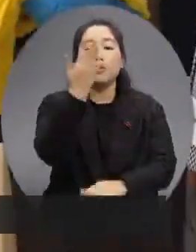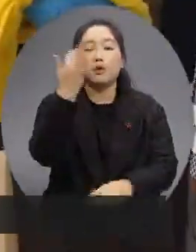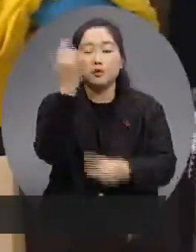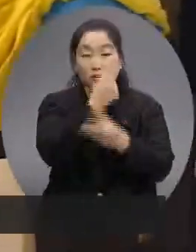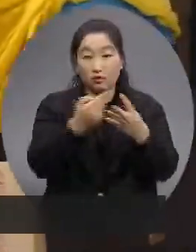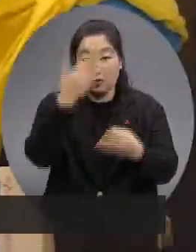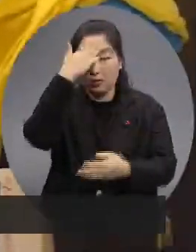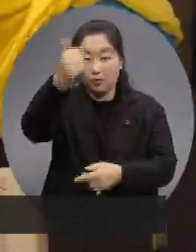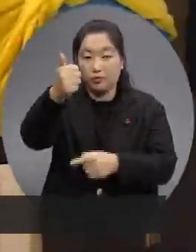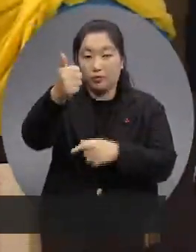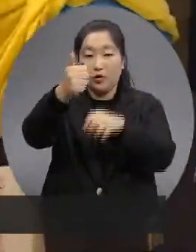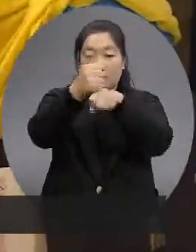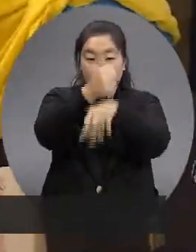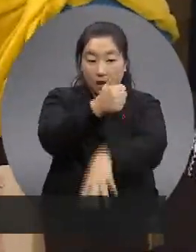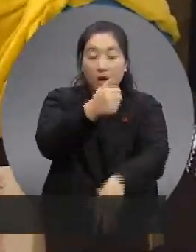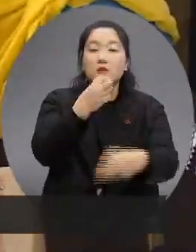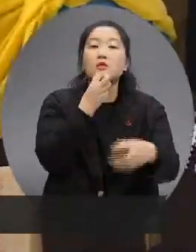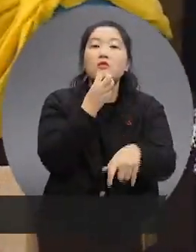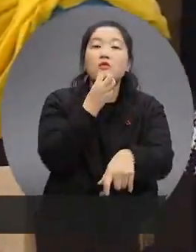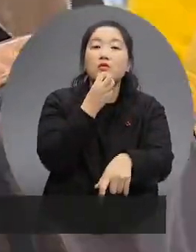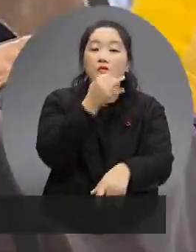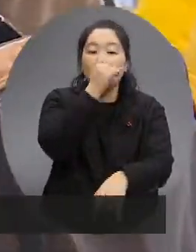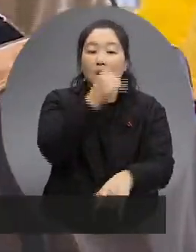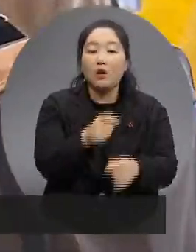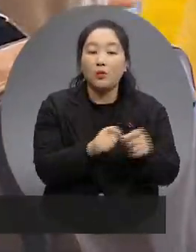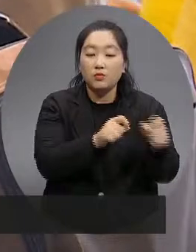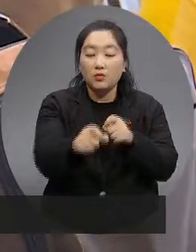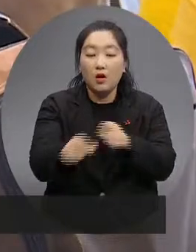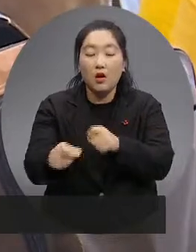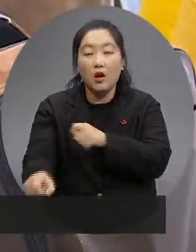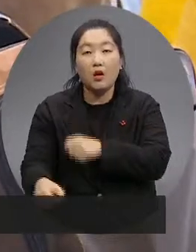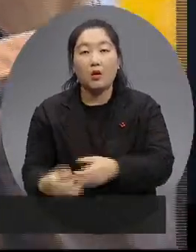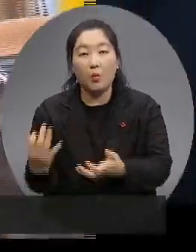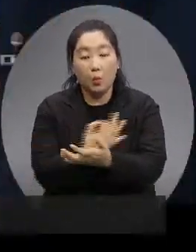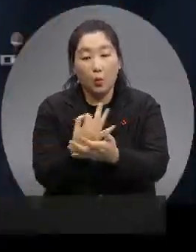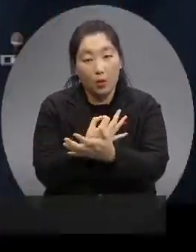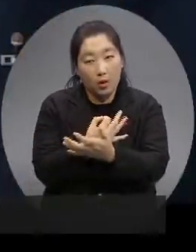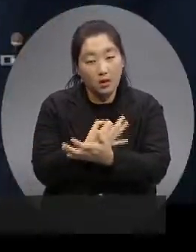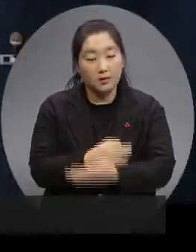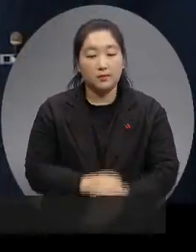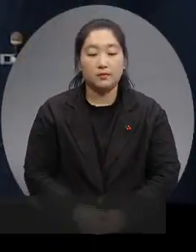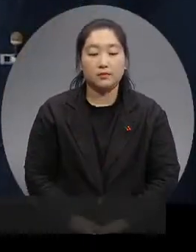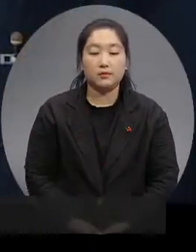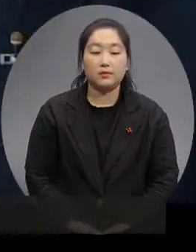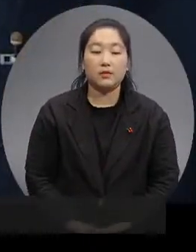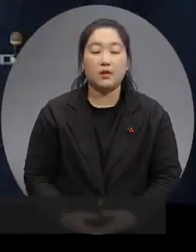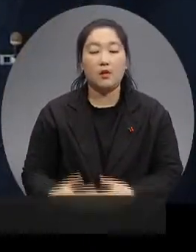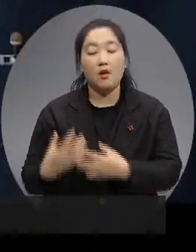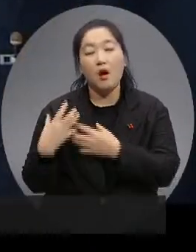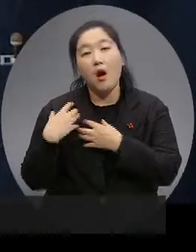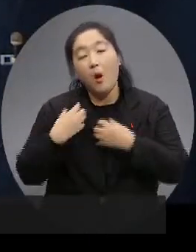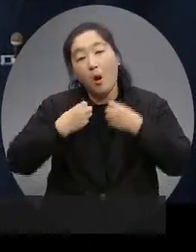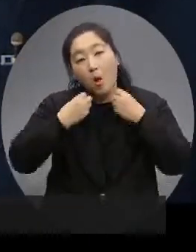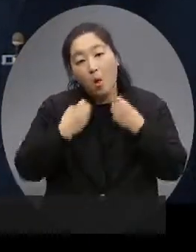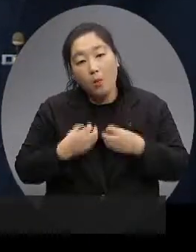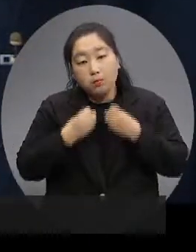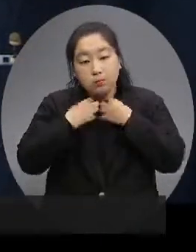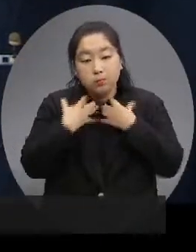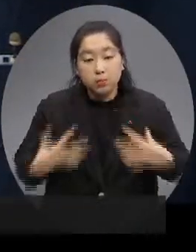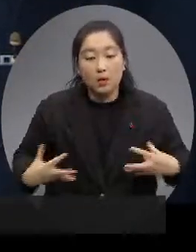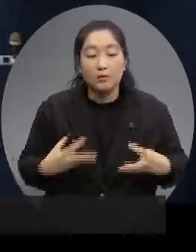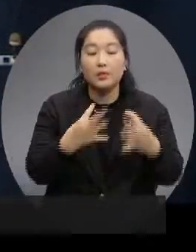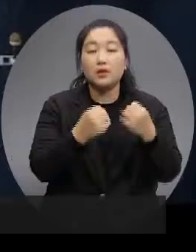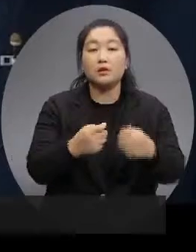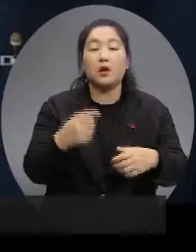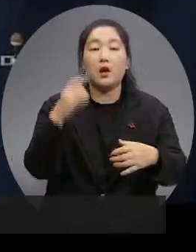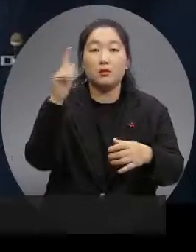청주에 본사, 서울에는 영업소를 둘 정도로 전성기를 누렸습니다. 정말 감당을 못할 정도로 많았었죠.